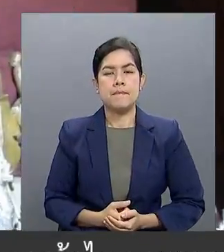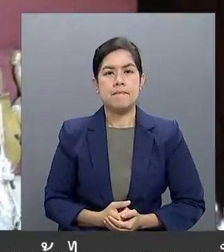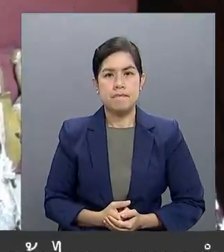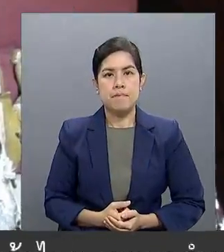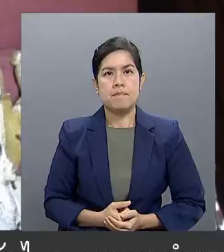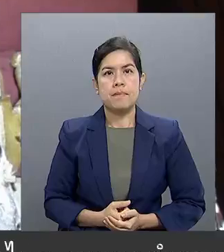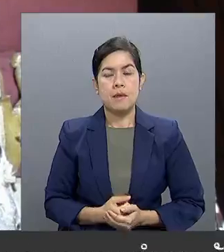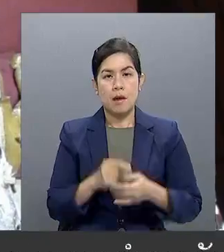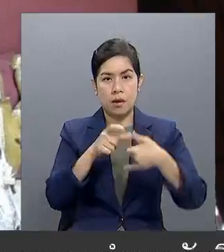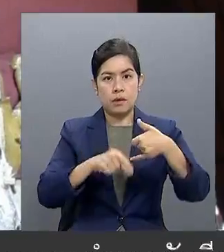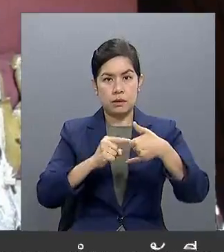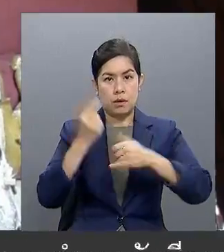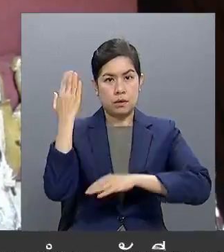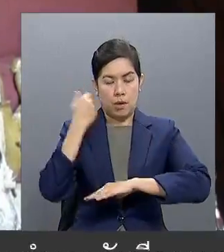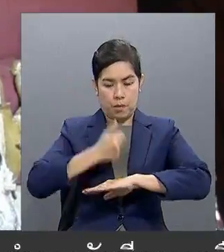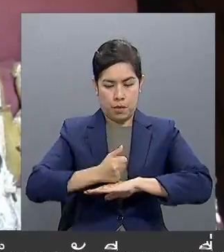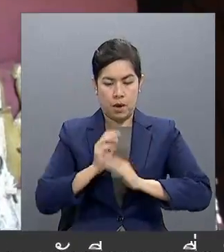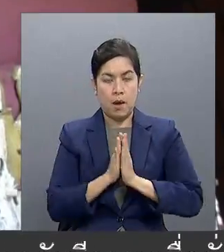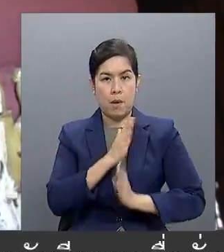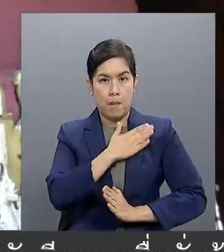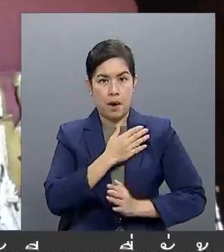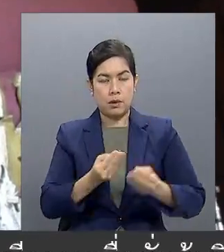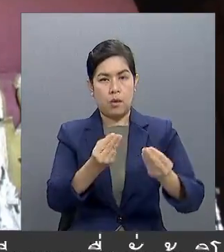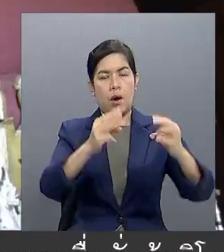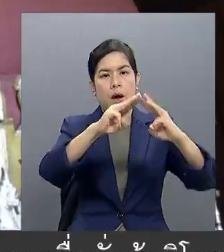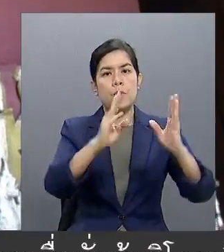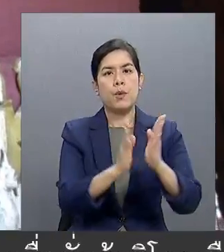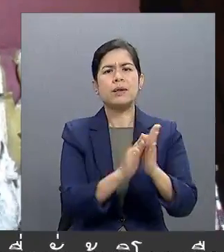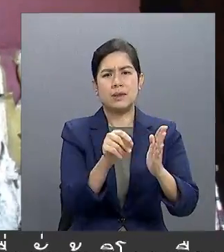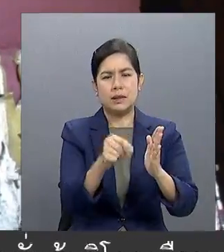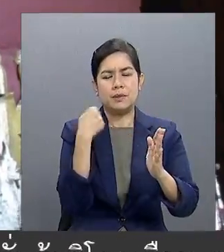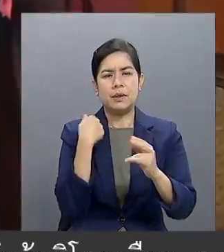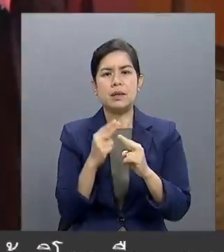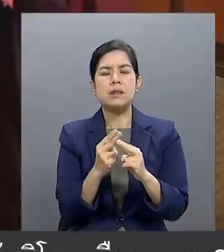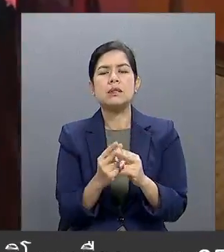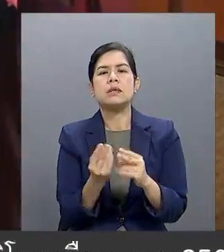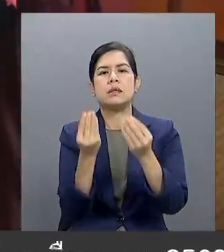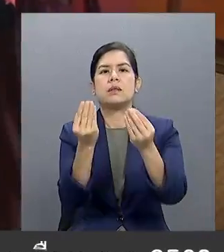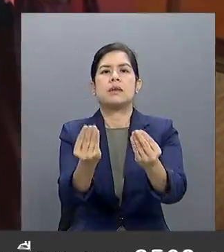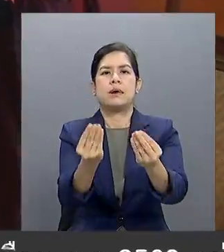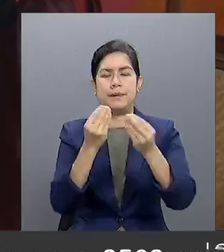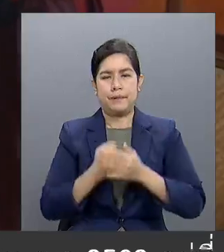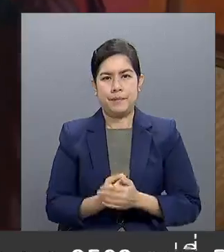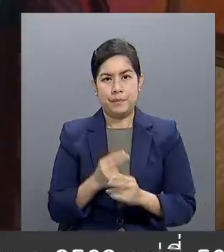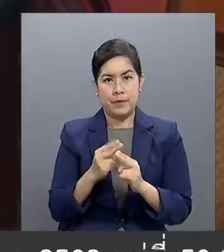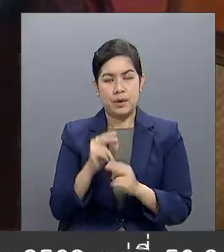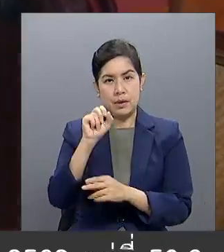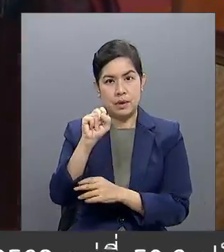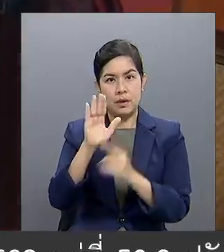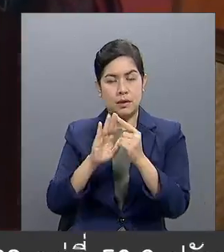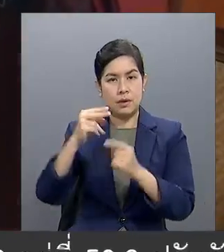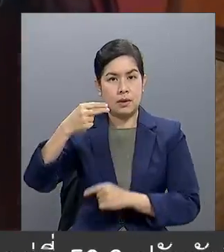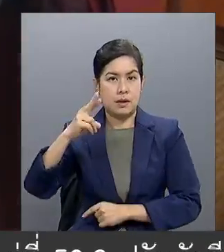ริตรนายกได้ประทานให้วัดหิรัญญาวาสและทรงตั้งชื่อเจดีย์นี้ว่าพระธาตุสลีสีจอมเงินใช้เวลาสาน